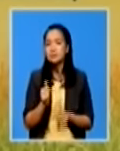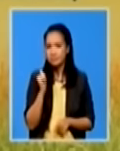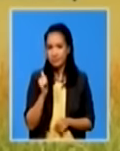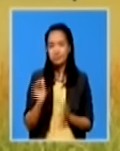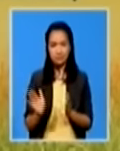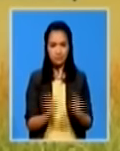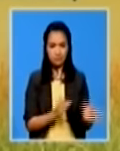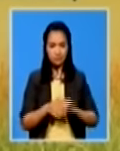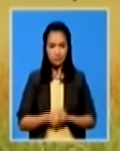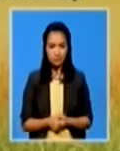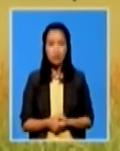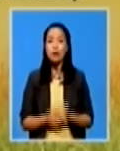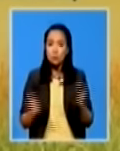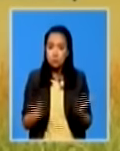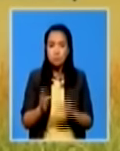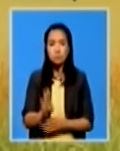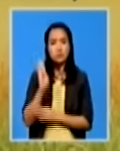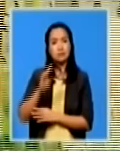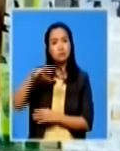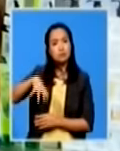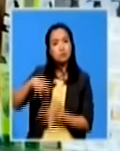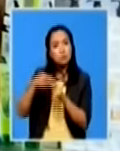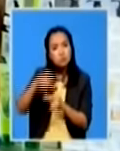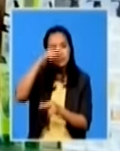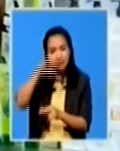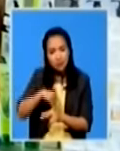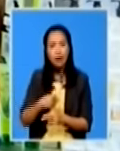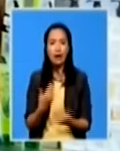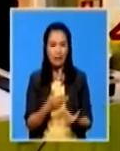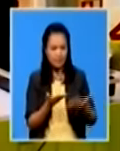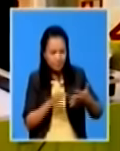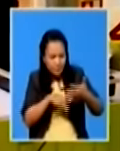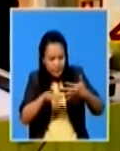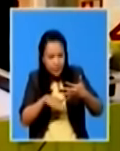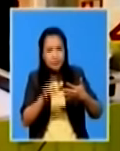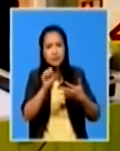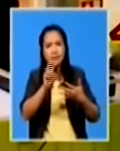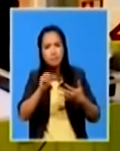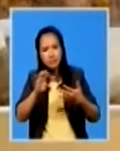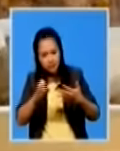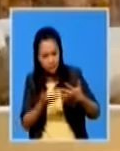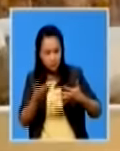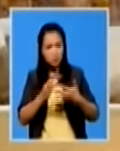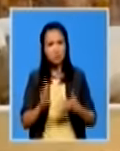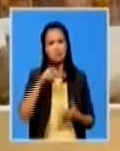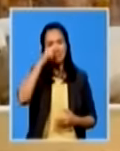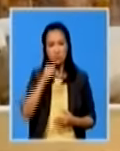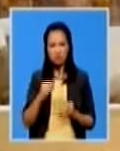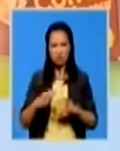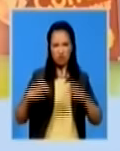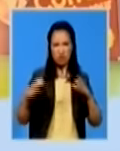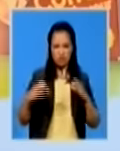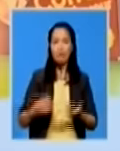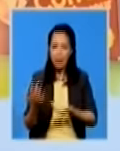พื่อเป็นการสนับสนุนให้บริษัทเอกชนไทยในทุกระดับตั้งแต่สตาร์ทอัพ SME ไปถึงบริษัทไทยขนาดใหญ่ได้เข้ามามีส่วนร่ว